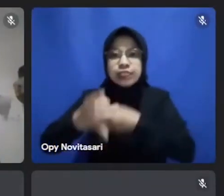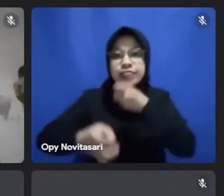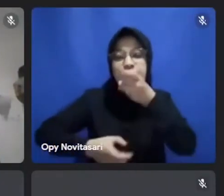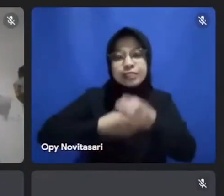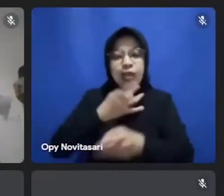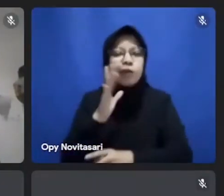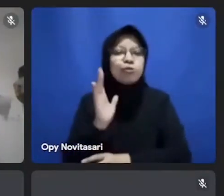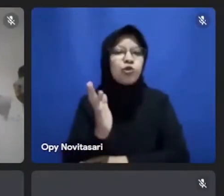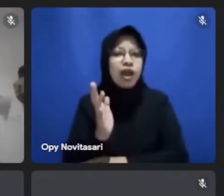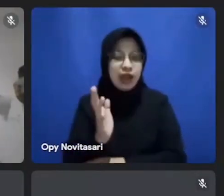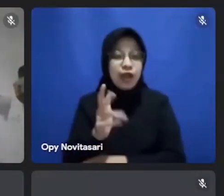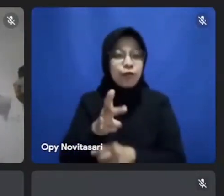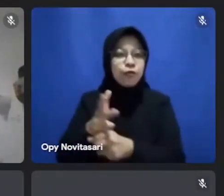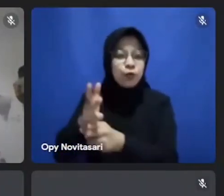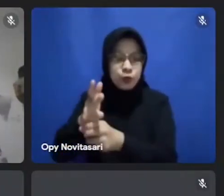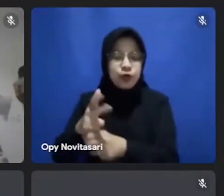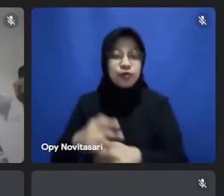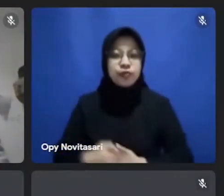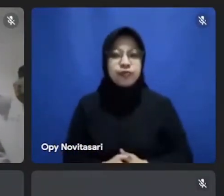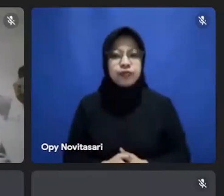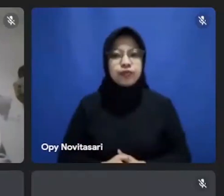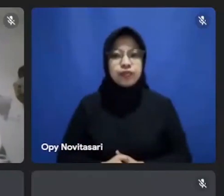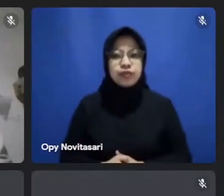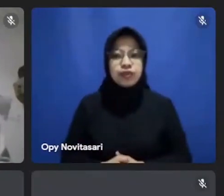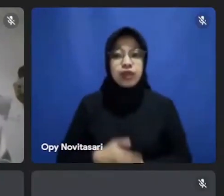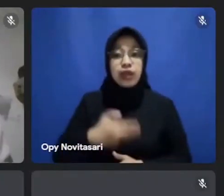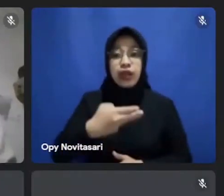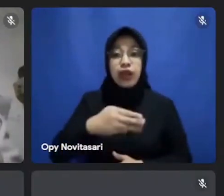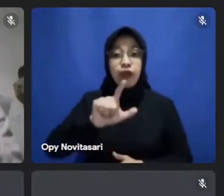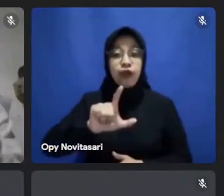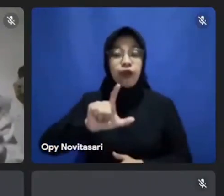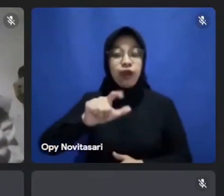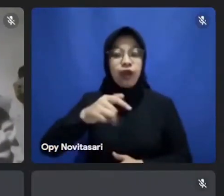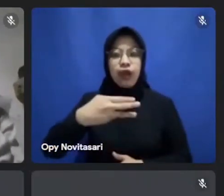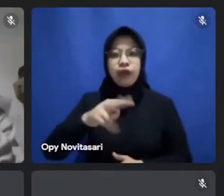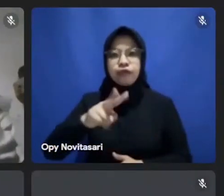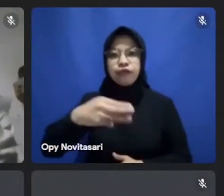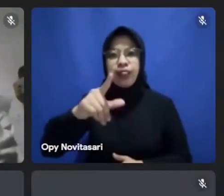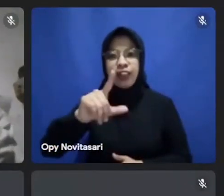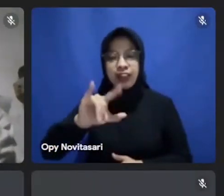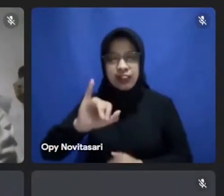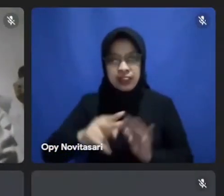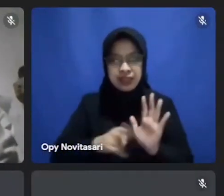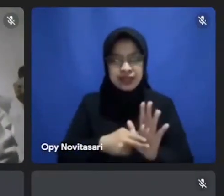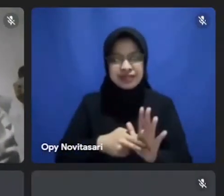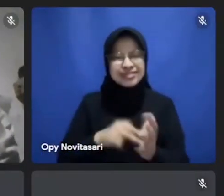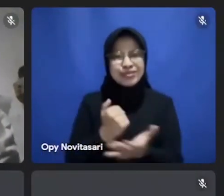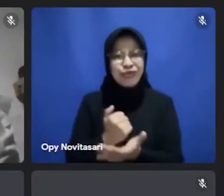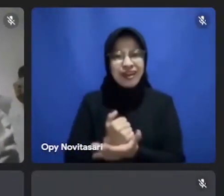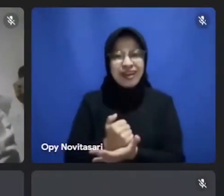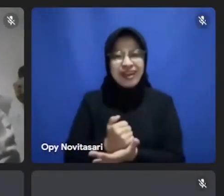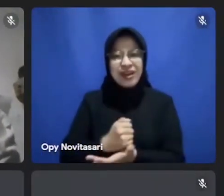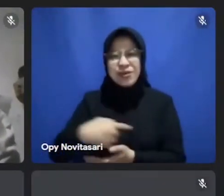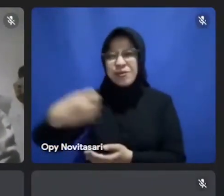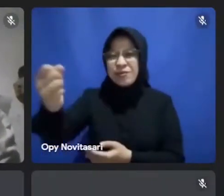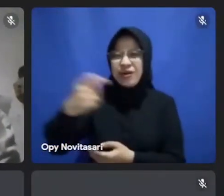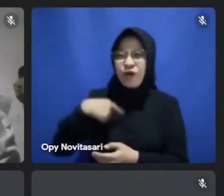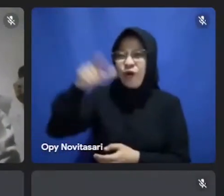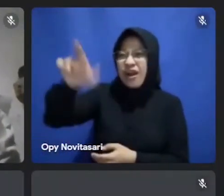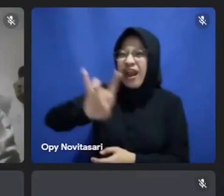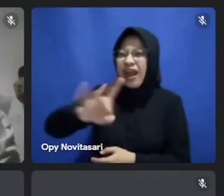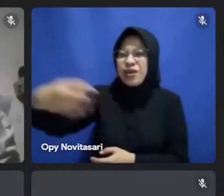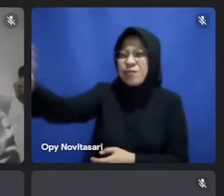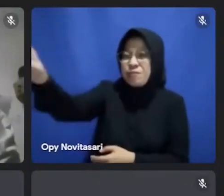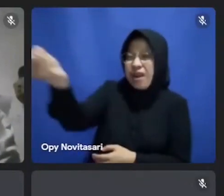video beliau sendiri tidak menyebut Ee tidak suka menyebut ketika orang lain menyebut